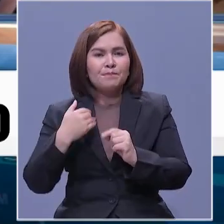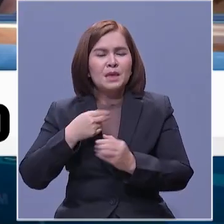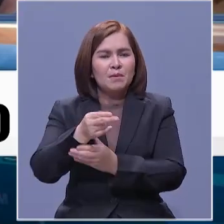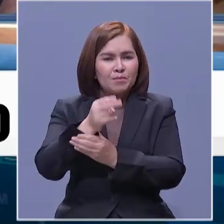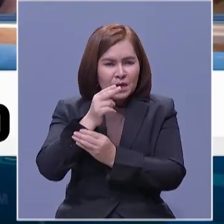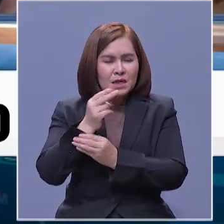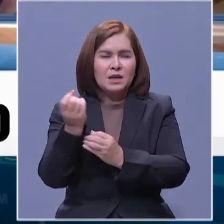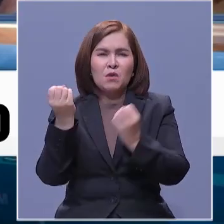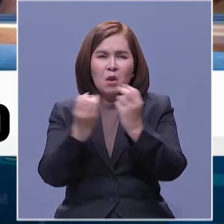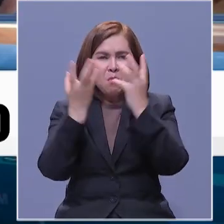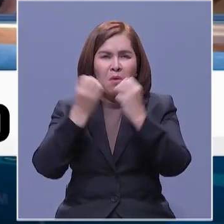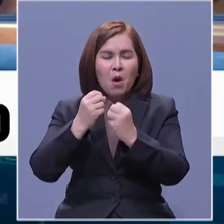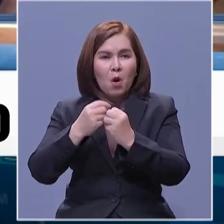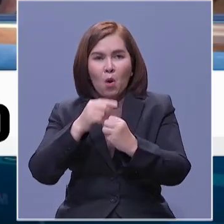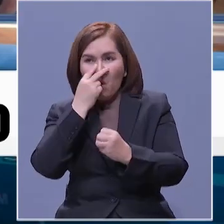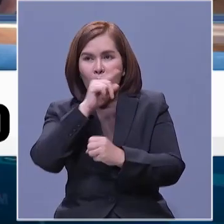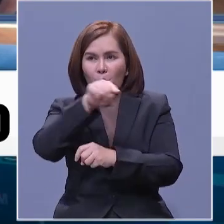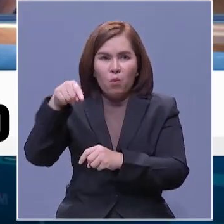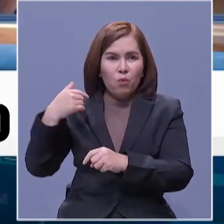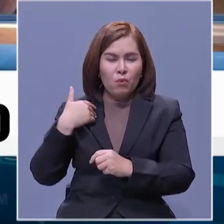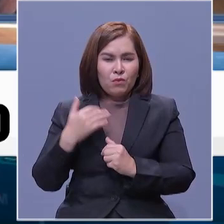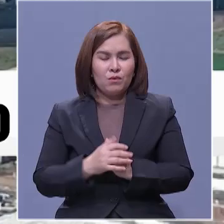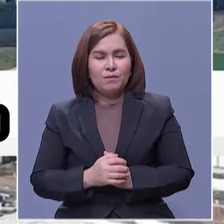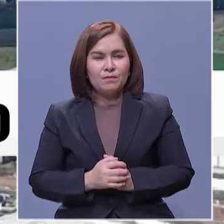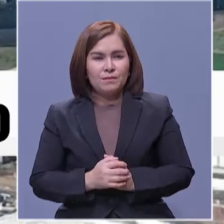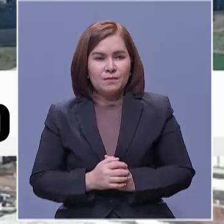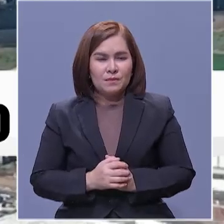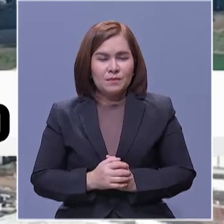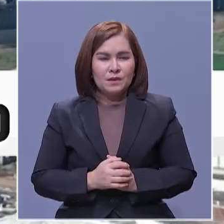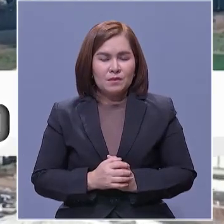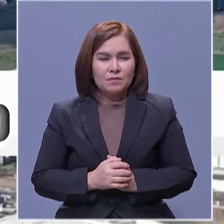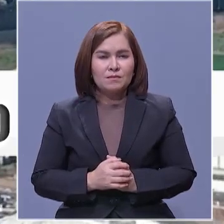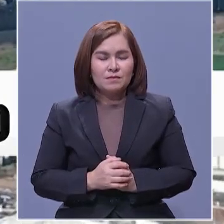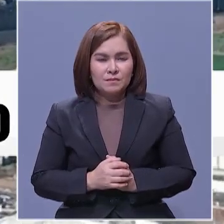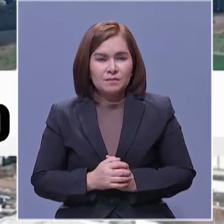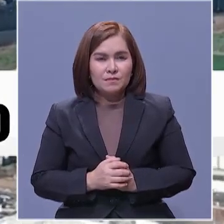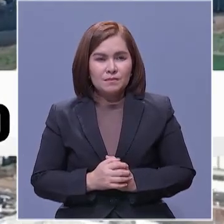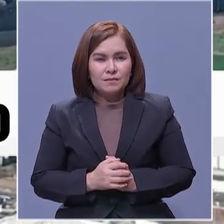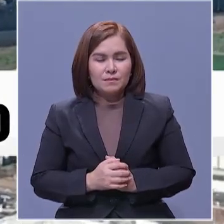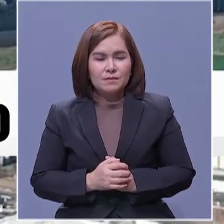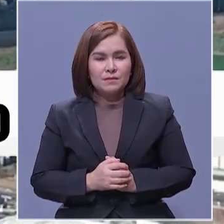ปืนเสียงระเบิดดังขึ้นทุกทิศทุกทางมีการโจมตีทั้งทางอากาศและภาคพื้นนะครับ